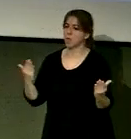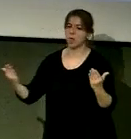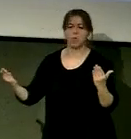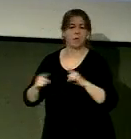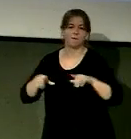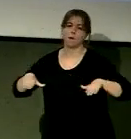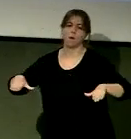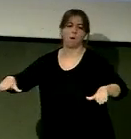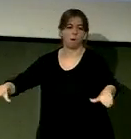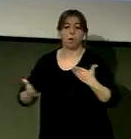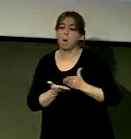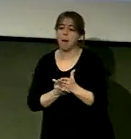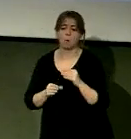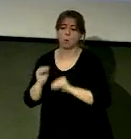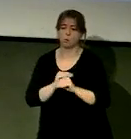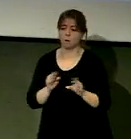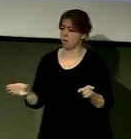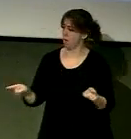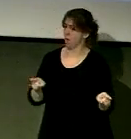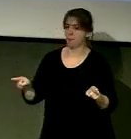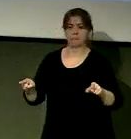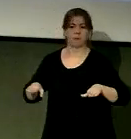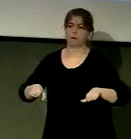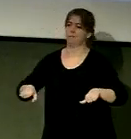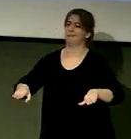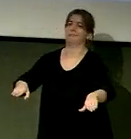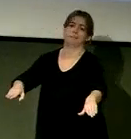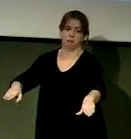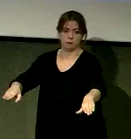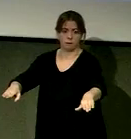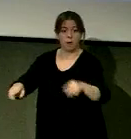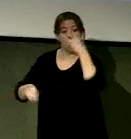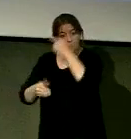chaotiques, et ils bousculent le soignant.